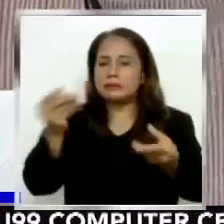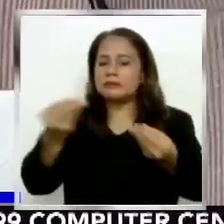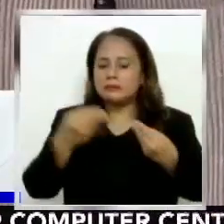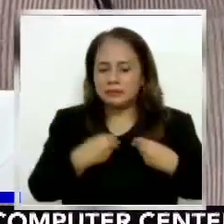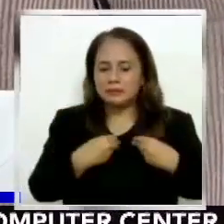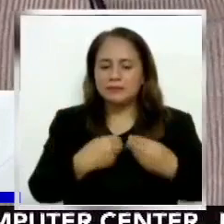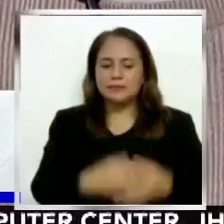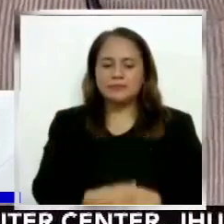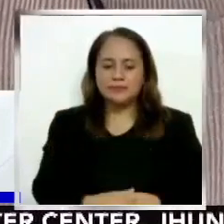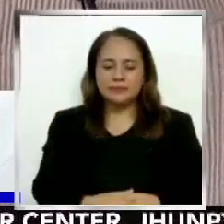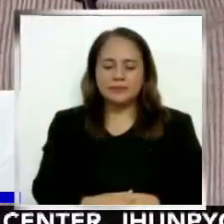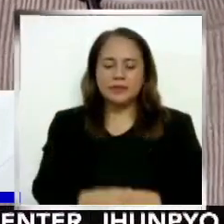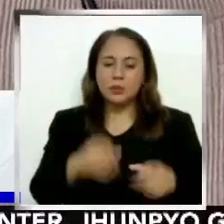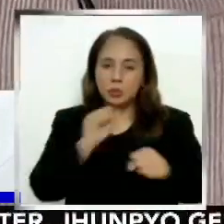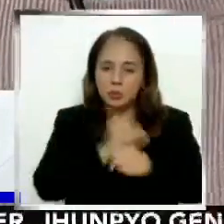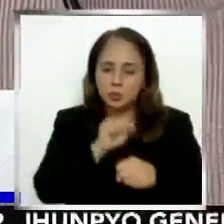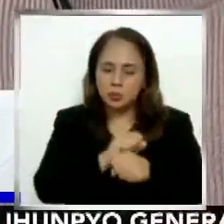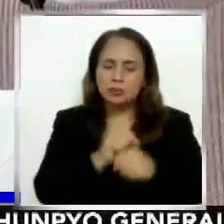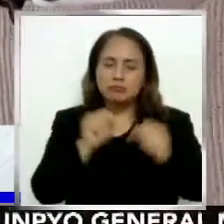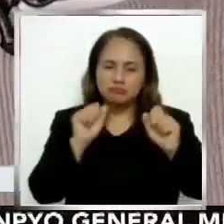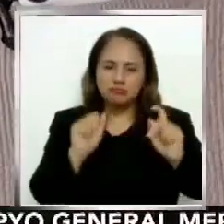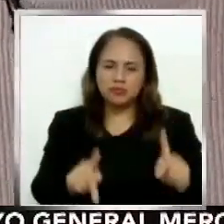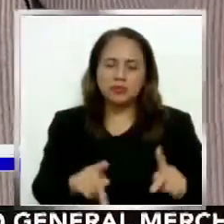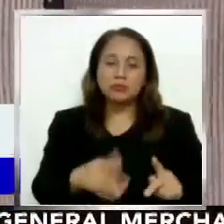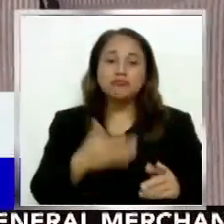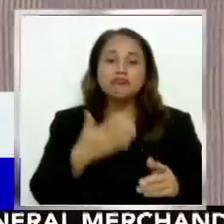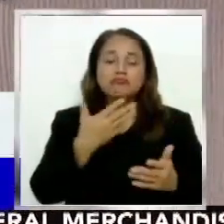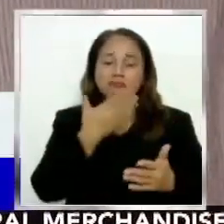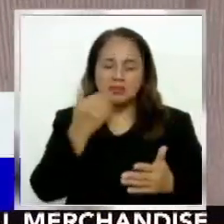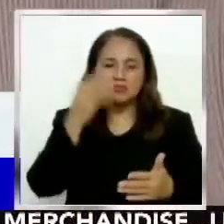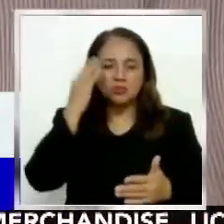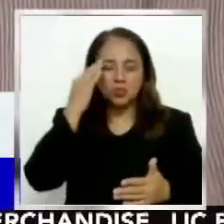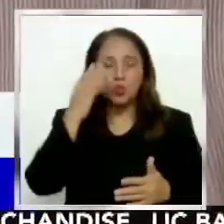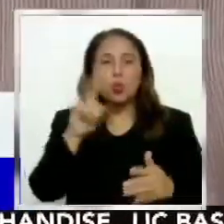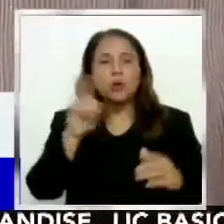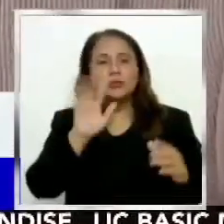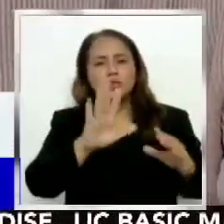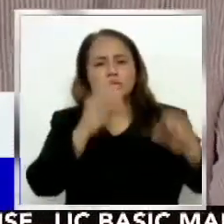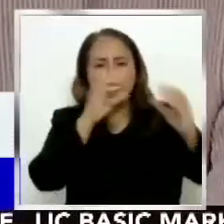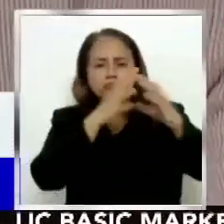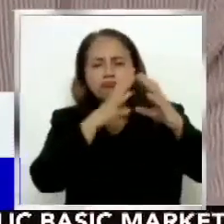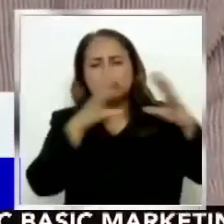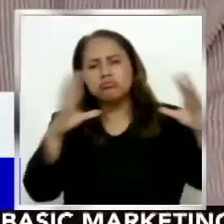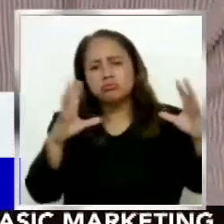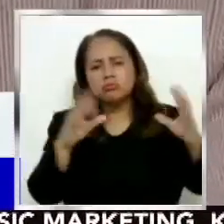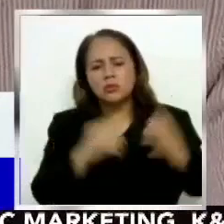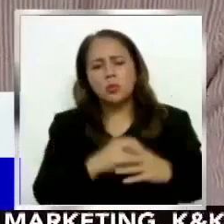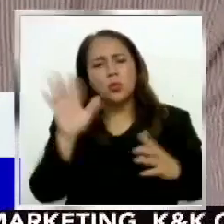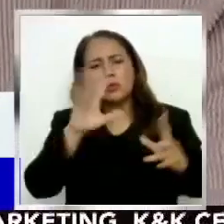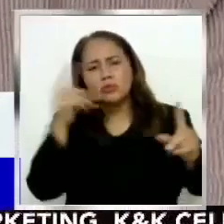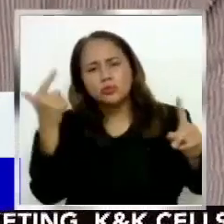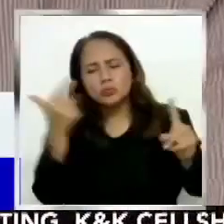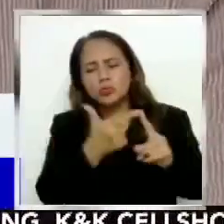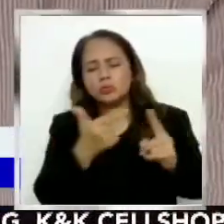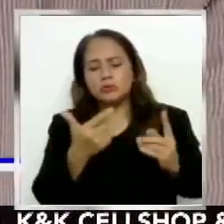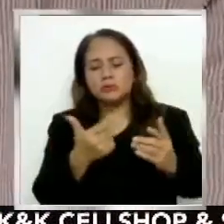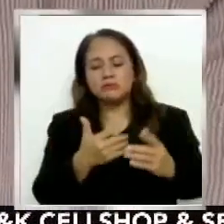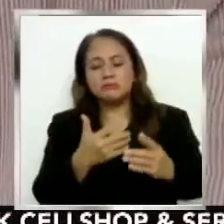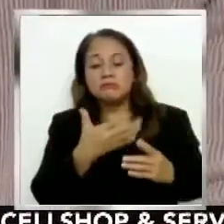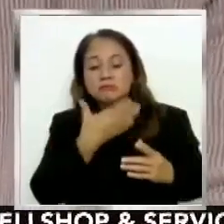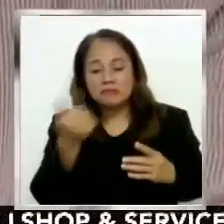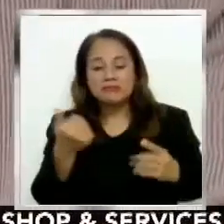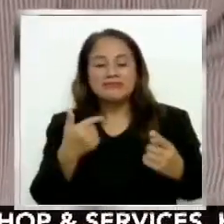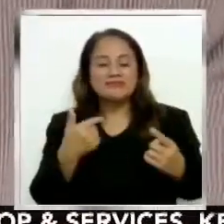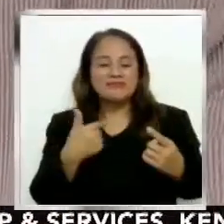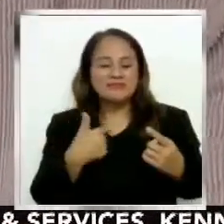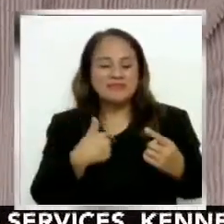makapagtrabaho. Magandang malaman mo kung ano yung pangarap, ano yung goal. And syempre mas maganda kung may kasama ka na